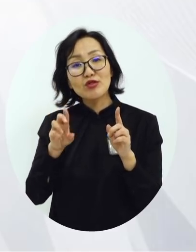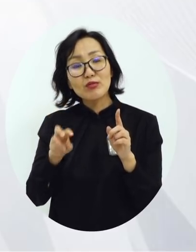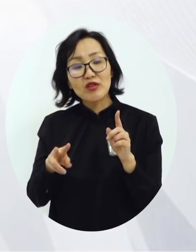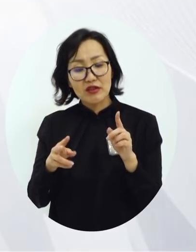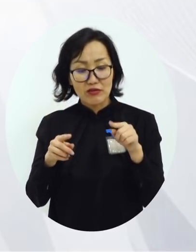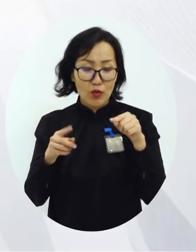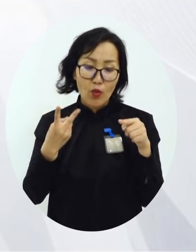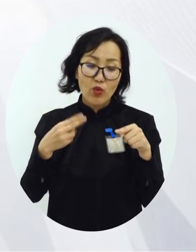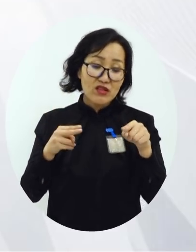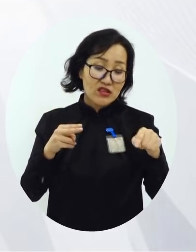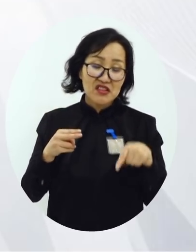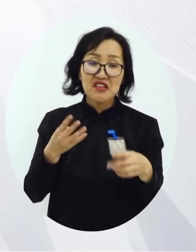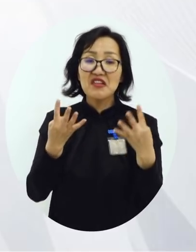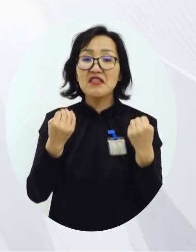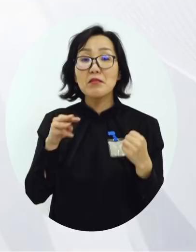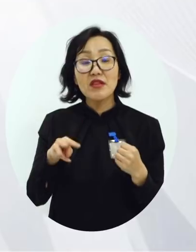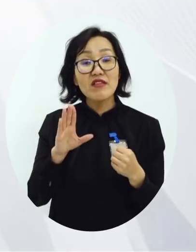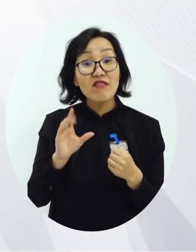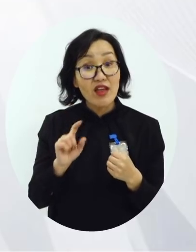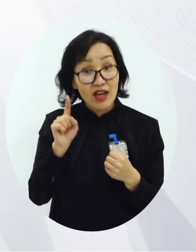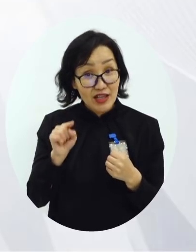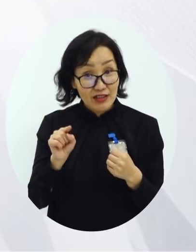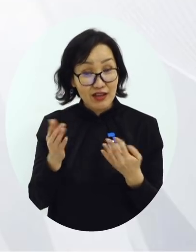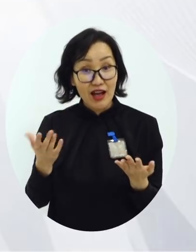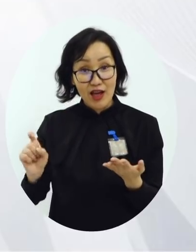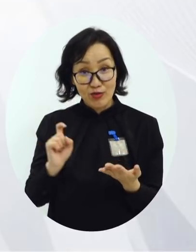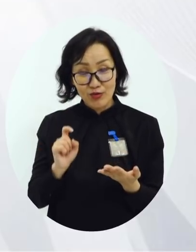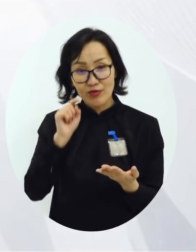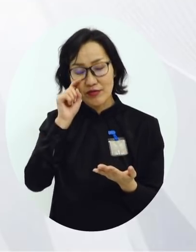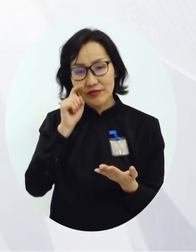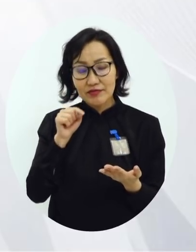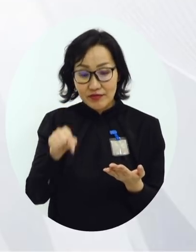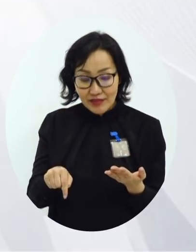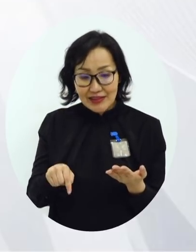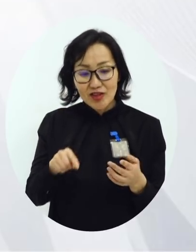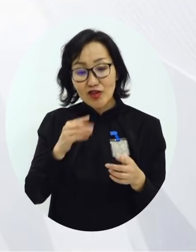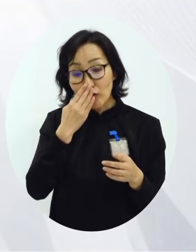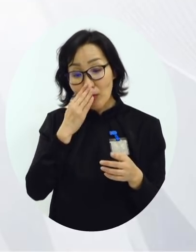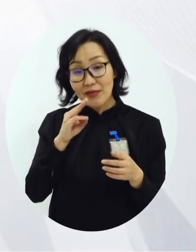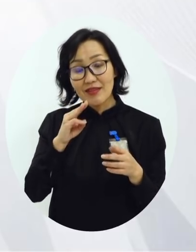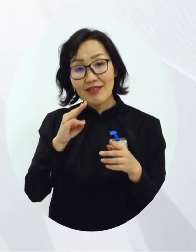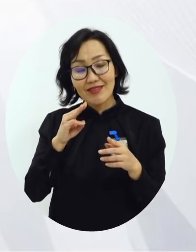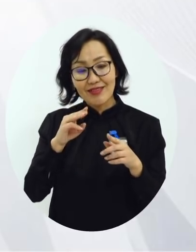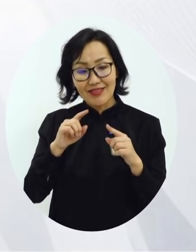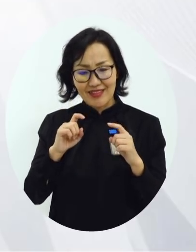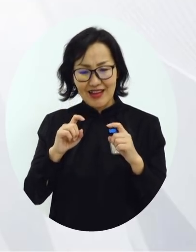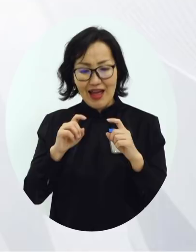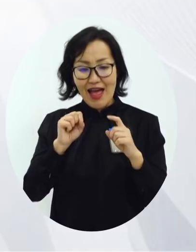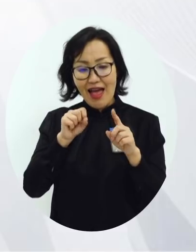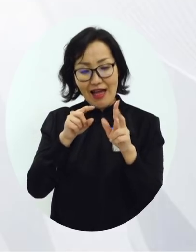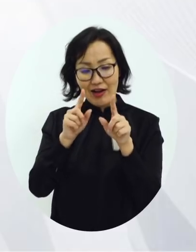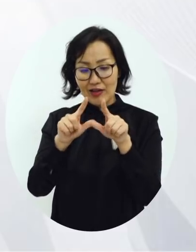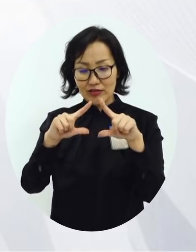За дэлгэснээс бүгдээр өгүүлбэр дахиад уншъя. Тогломийн талбай ямар хэлбэртэй гэж байна?